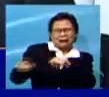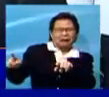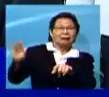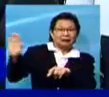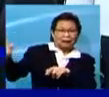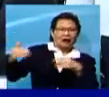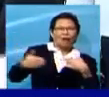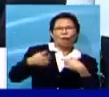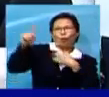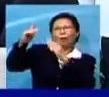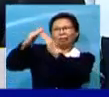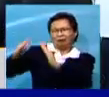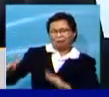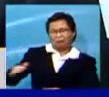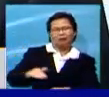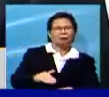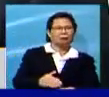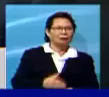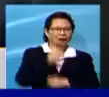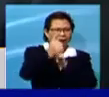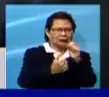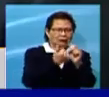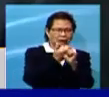only one house. Pada tahun